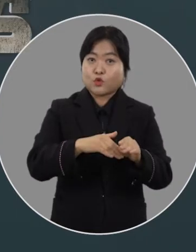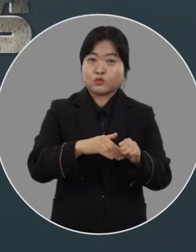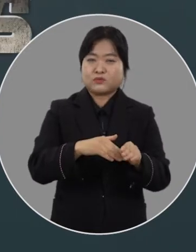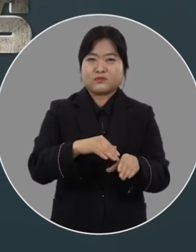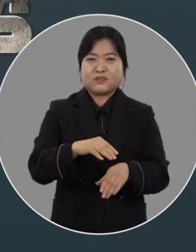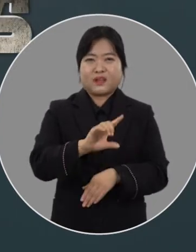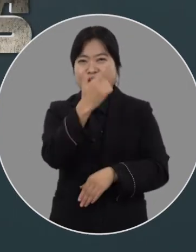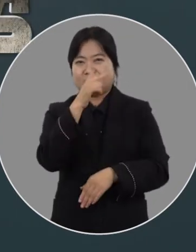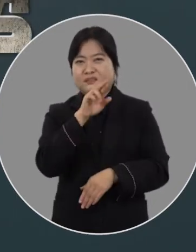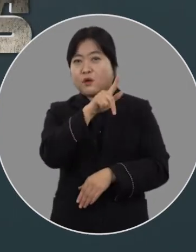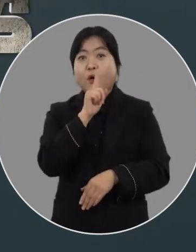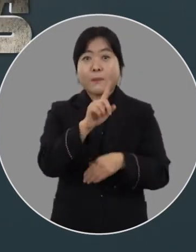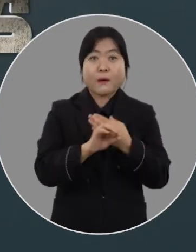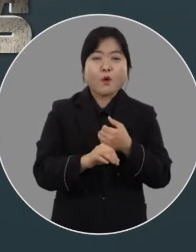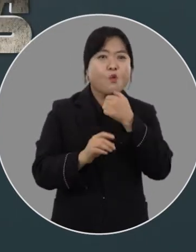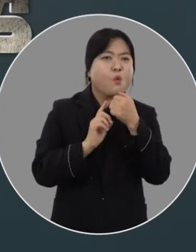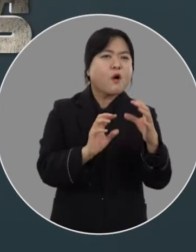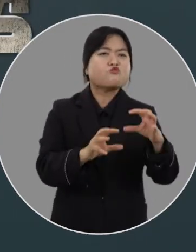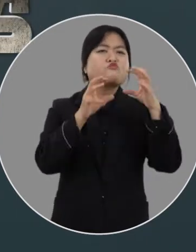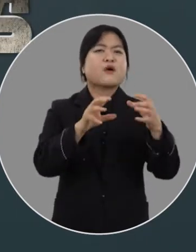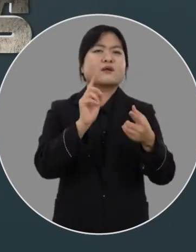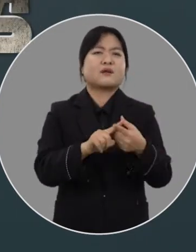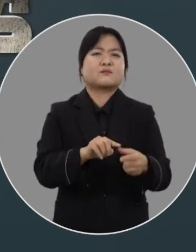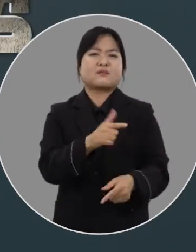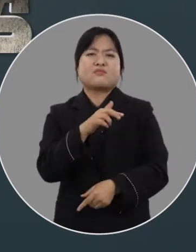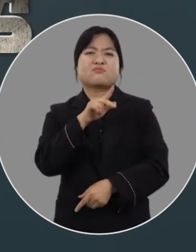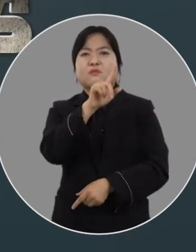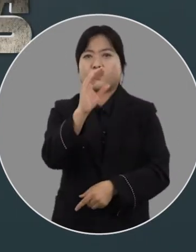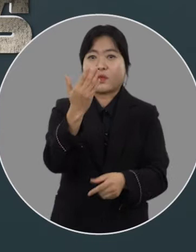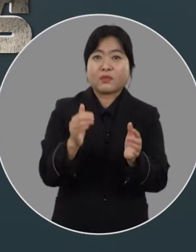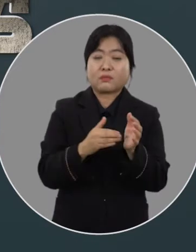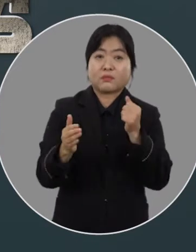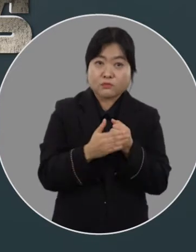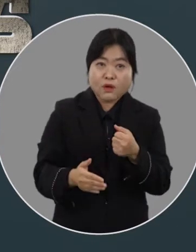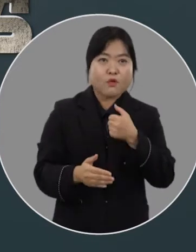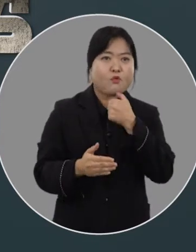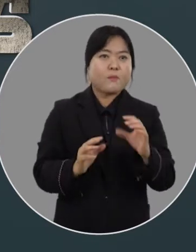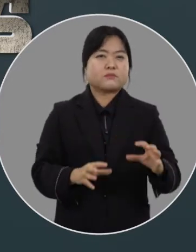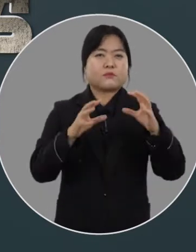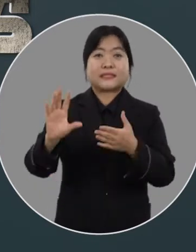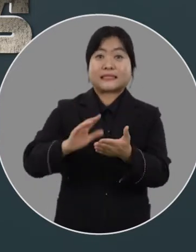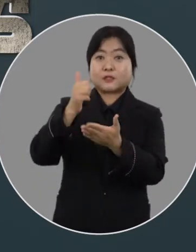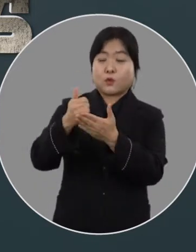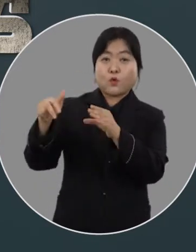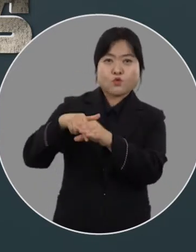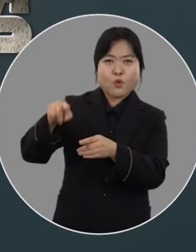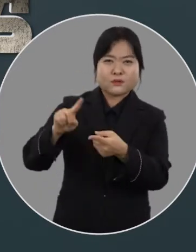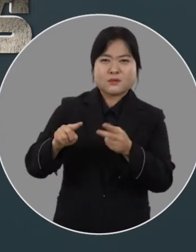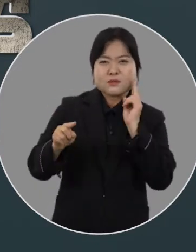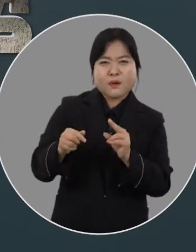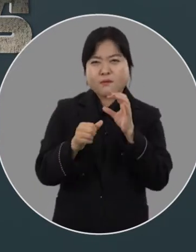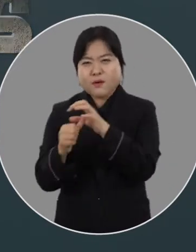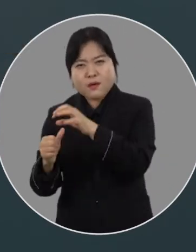곧 로마의 국가를 갖다가 부정한다는 의미를 지니게 되었고, 그래서 로마 제국은 그리스도교를 심하게